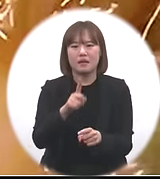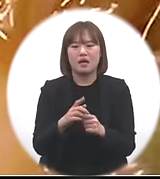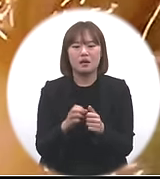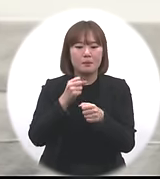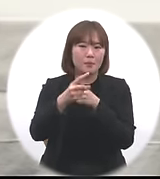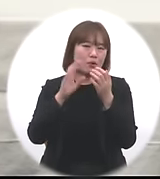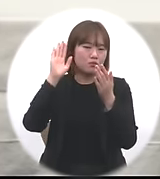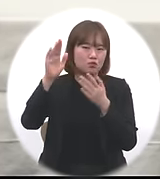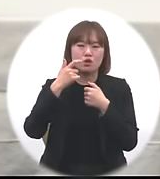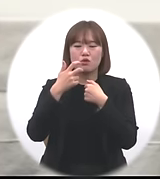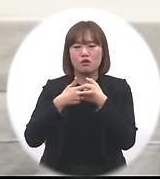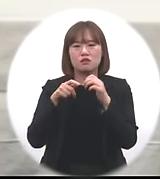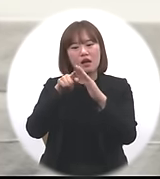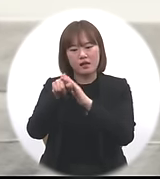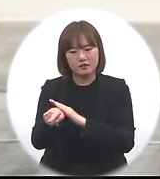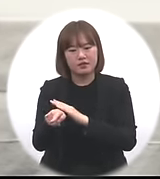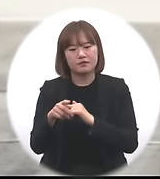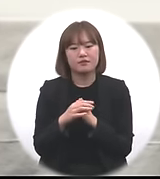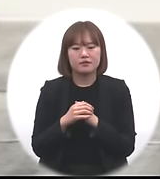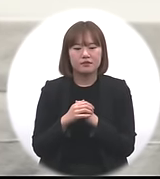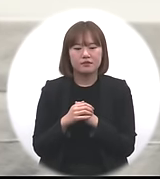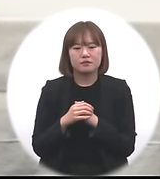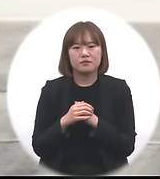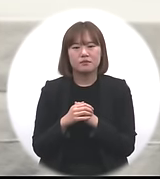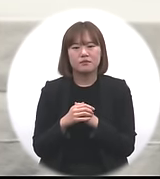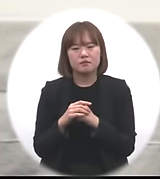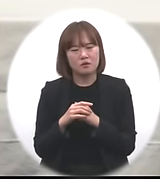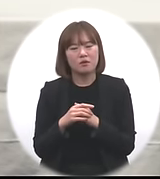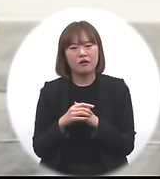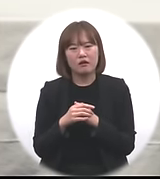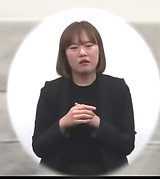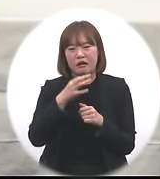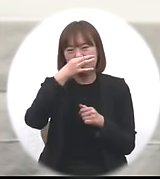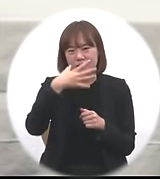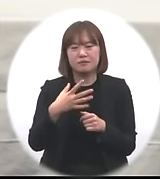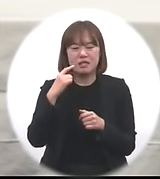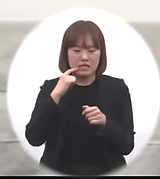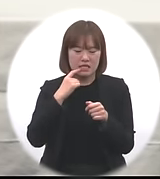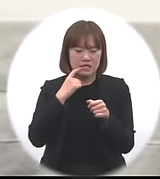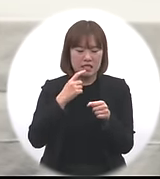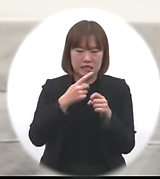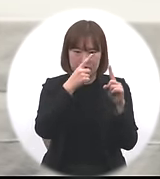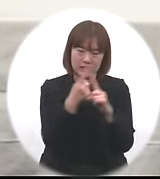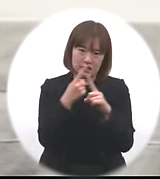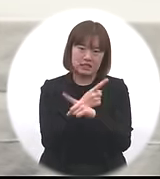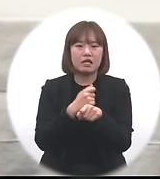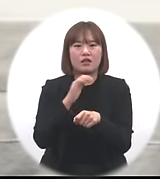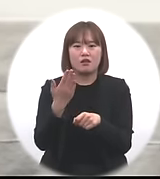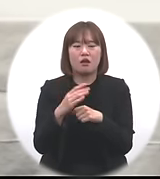보호자가 만들고 있는 겁니다. 몇년 후에 얘는 소아치과에 끌려가서 뭐 마취를 하든 발버둥을 치는 걸 잡든 이를 파게